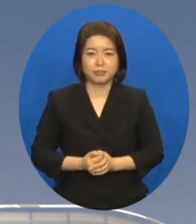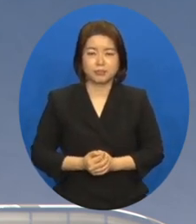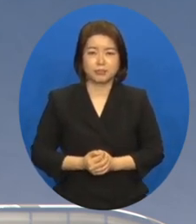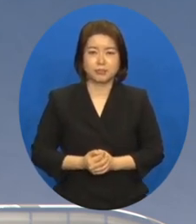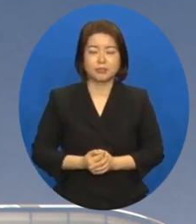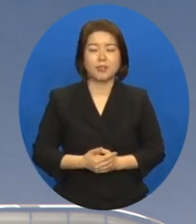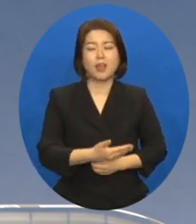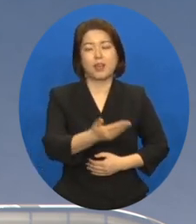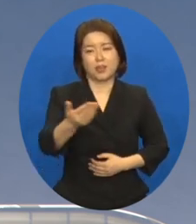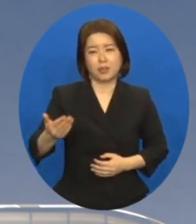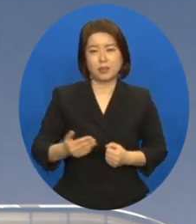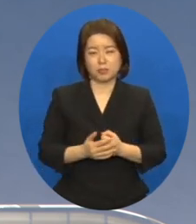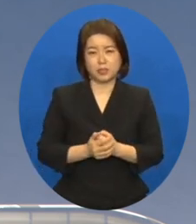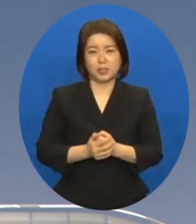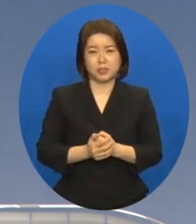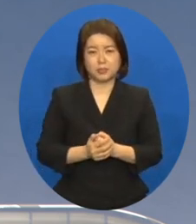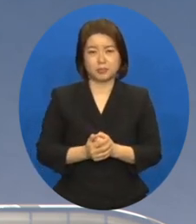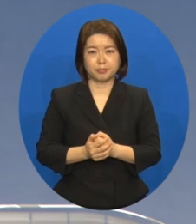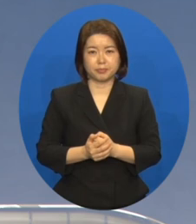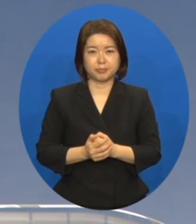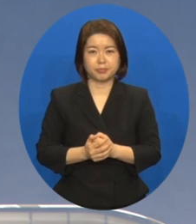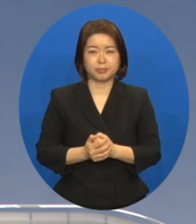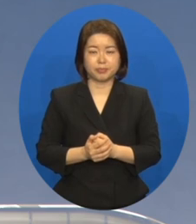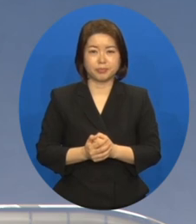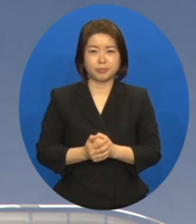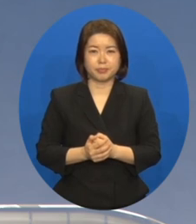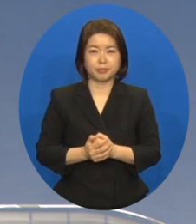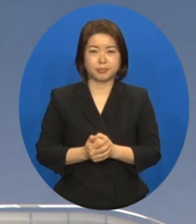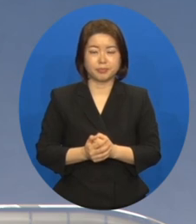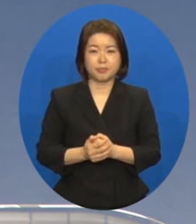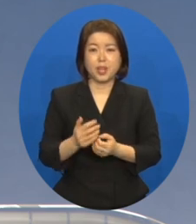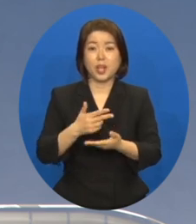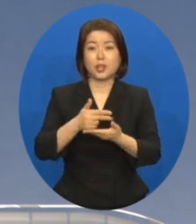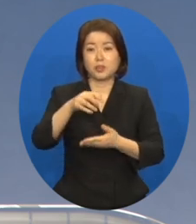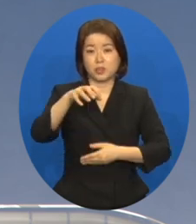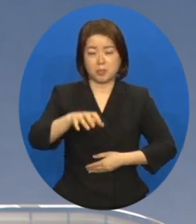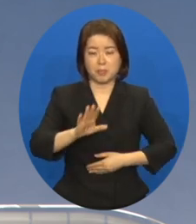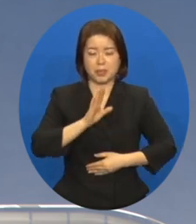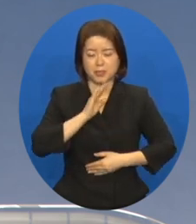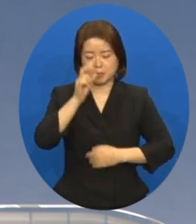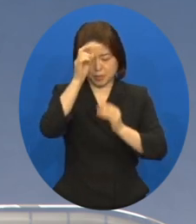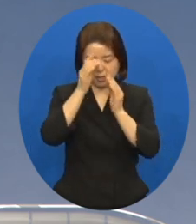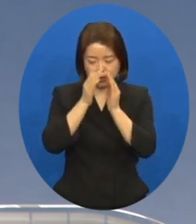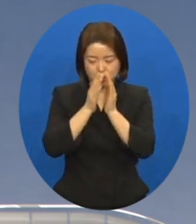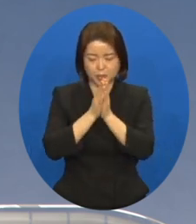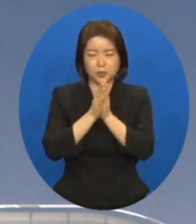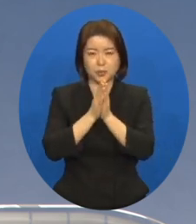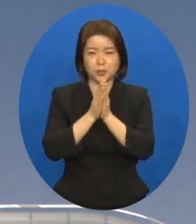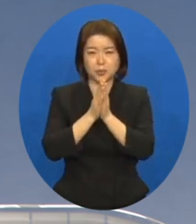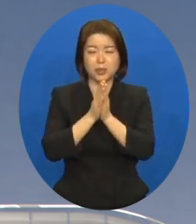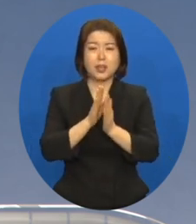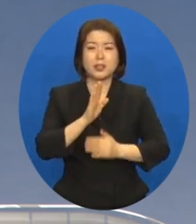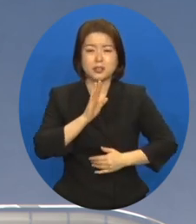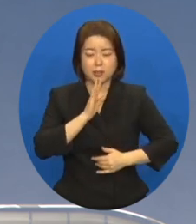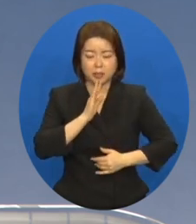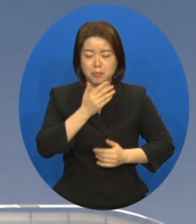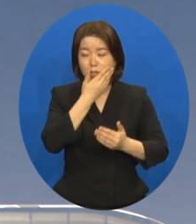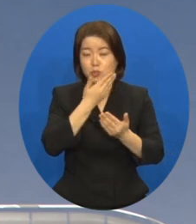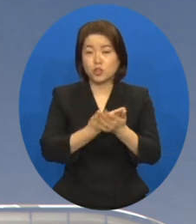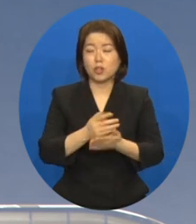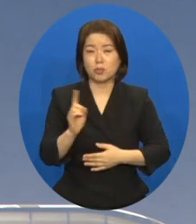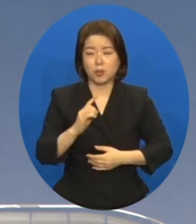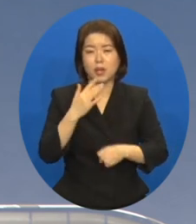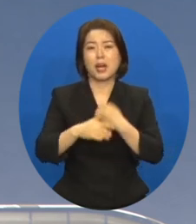거예요. 여러분이 이제 주님 앞에 정말 기도해야 될 정말 중요한 기도 제목.